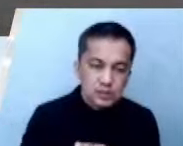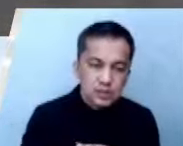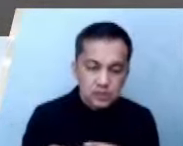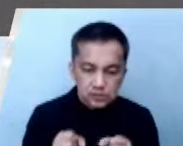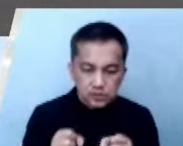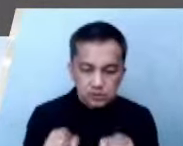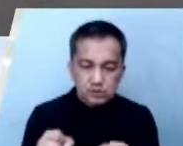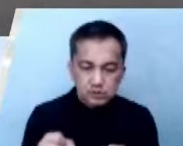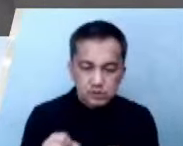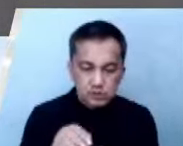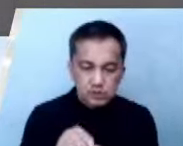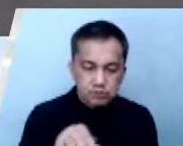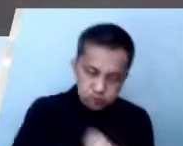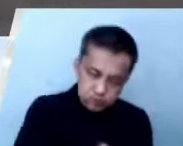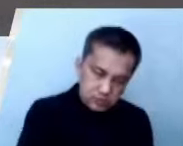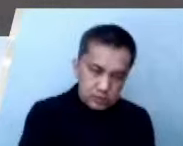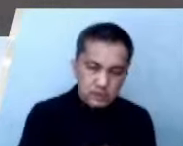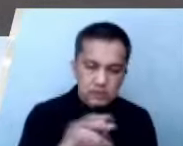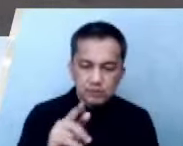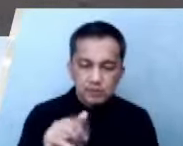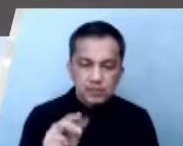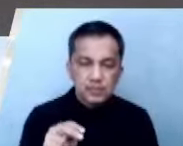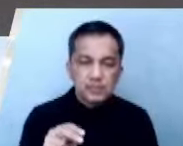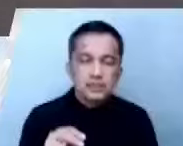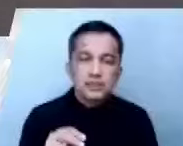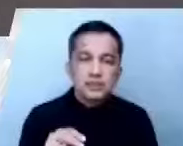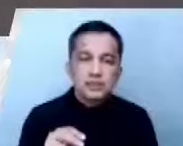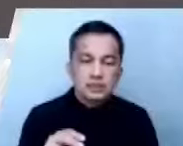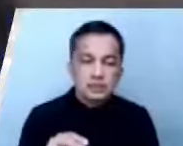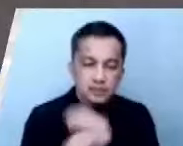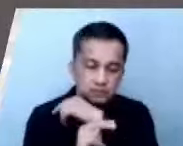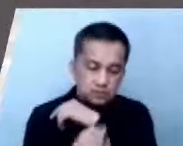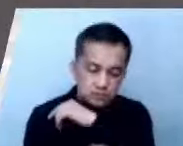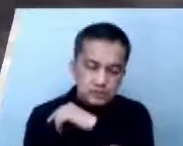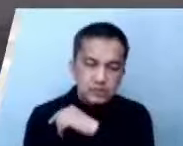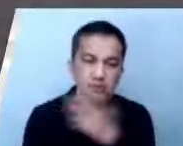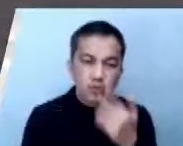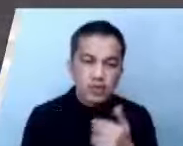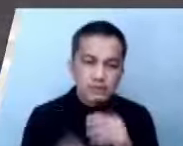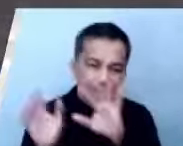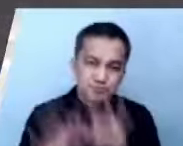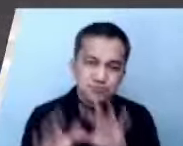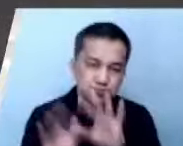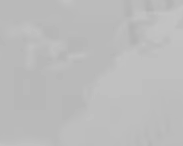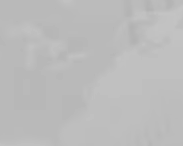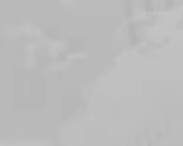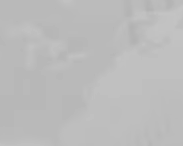Kabangkalan City sa Negros Occidental kasunod ng malakas na buhos ng ulan.